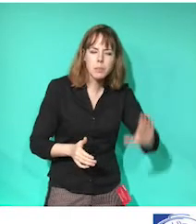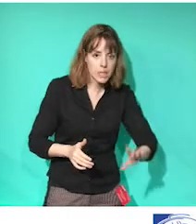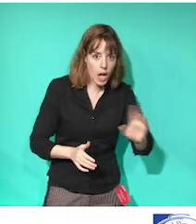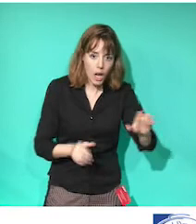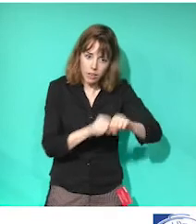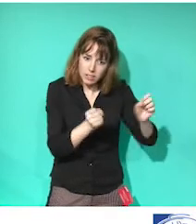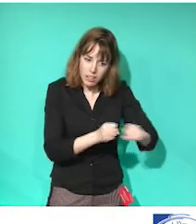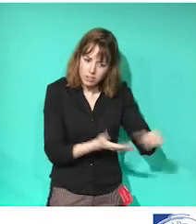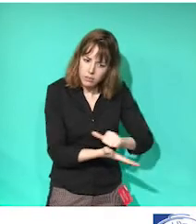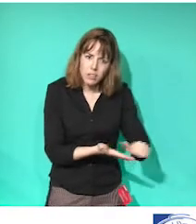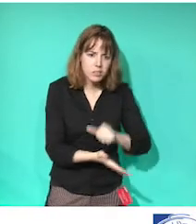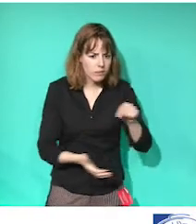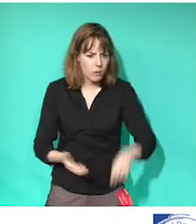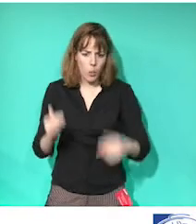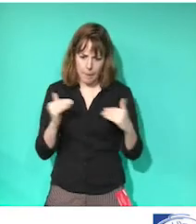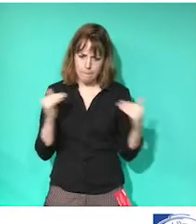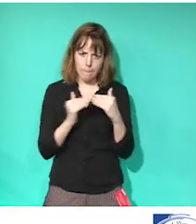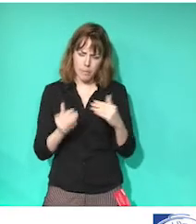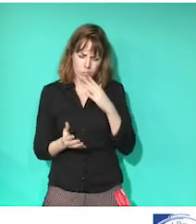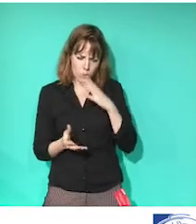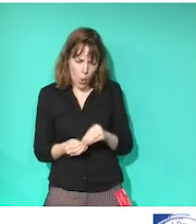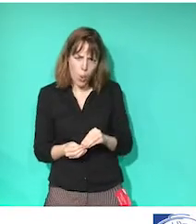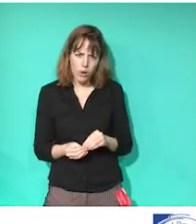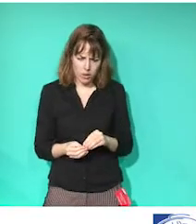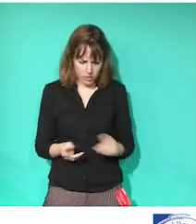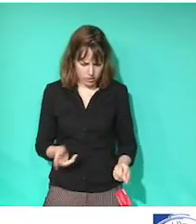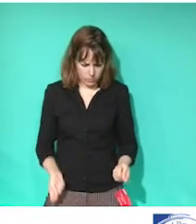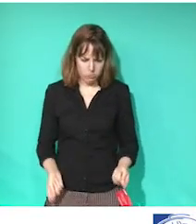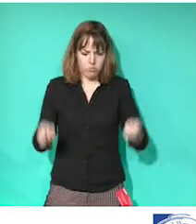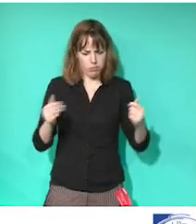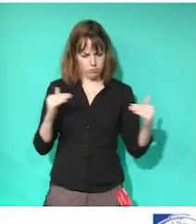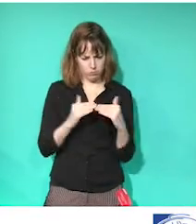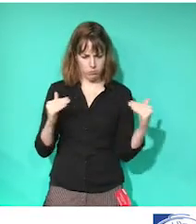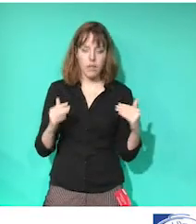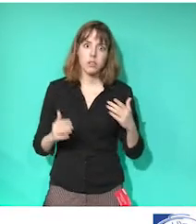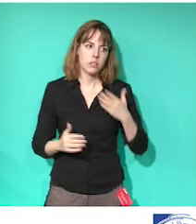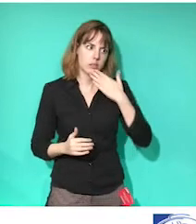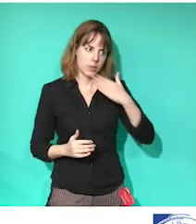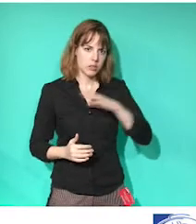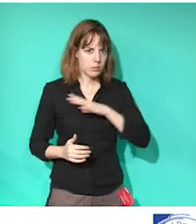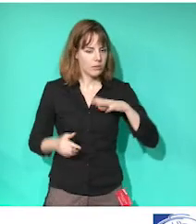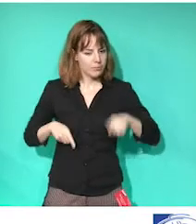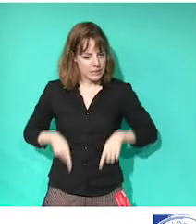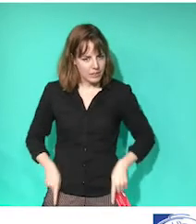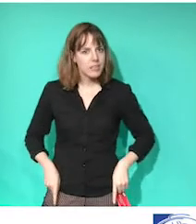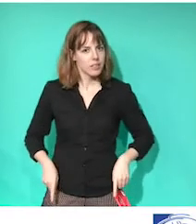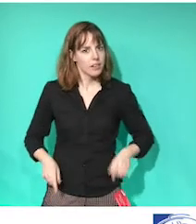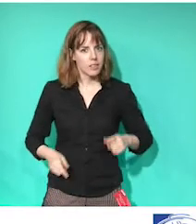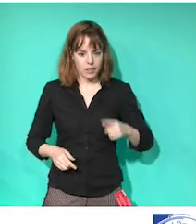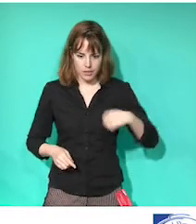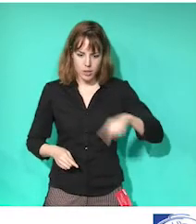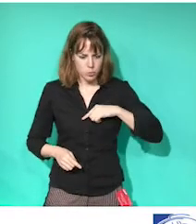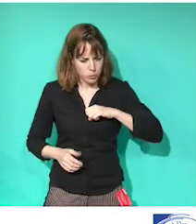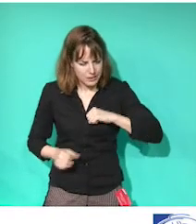respect, filles, garçons, garçons, filles, dès le plus jeune âge. D'accord. Et nous remercions beaucoup Madame la Ministre d'avoir porté cet